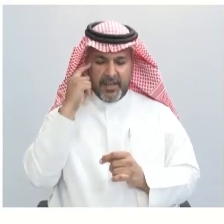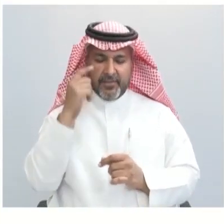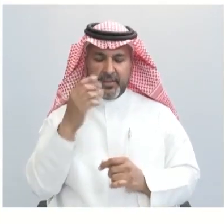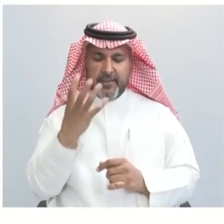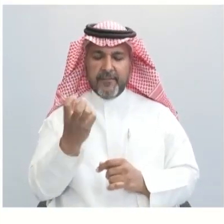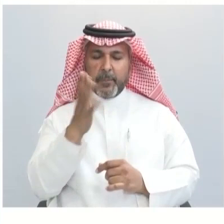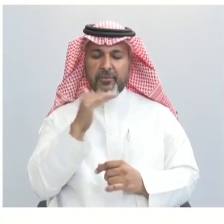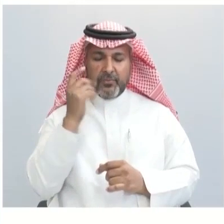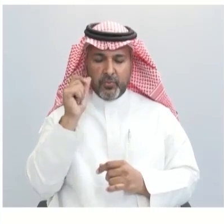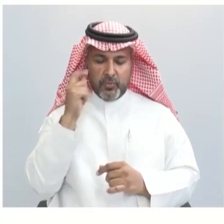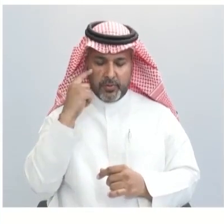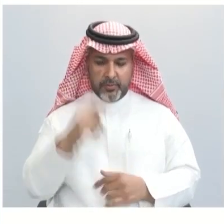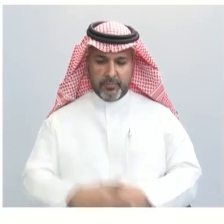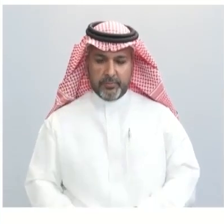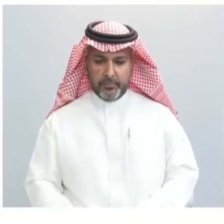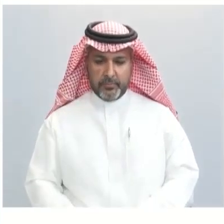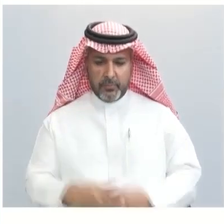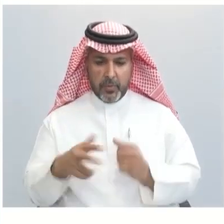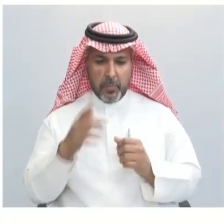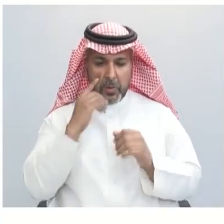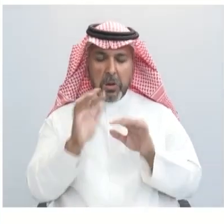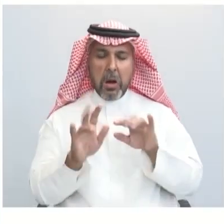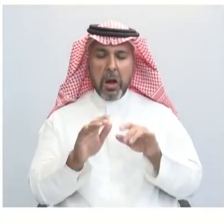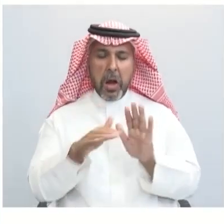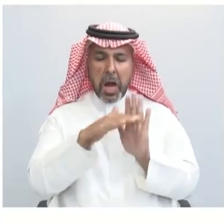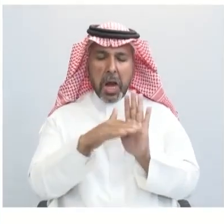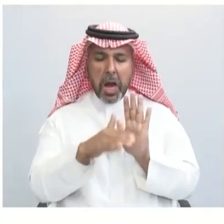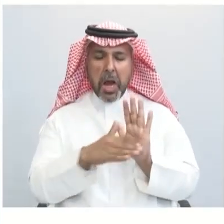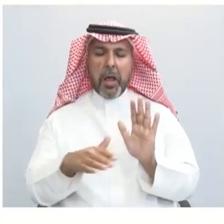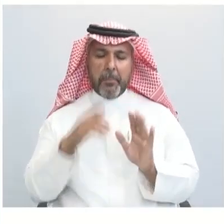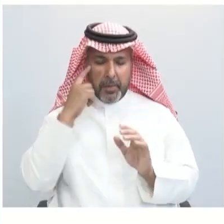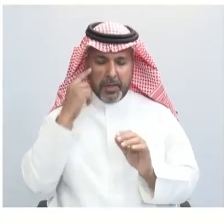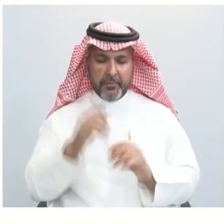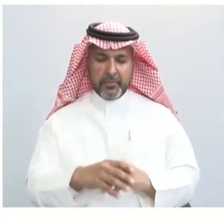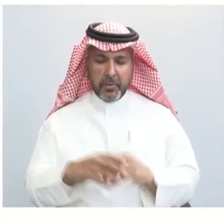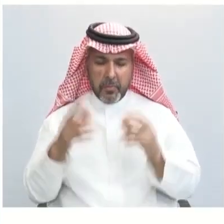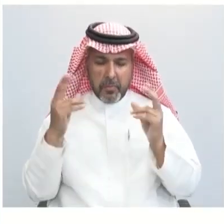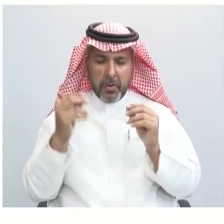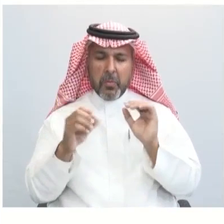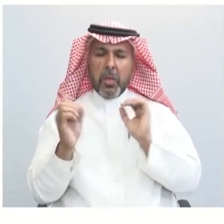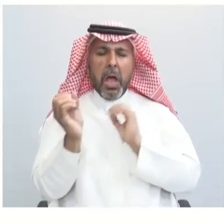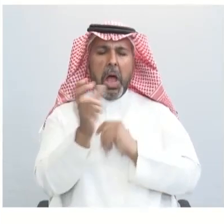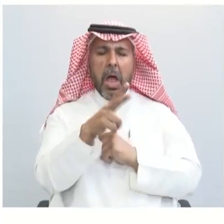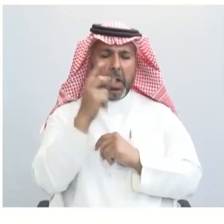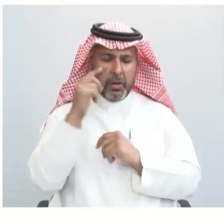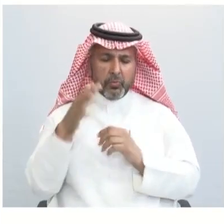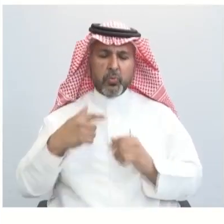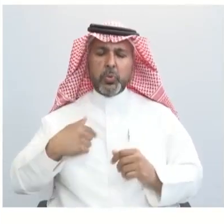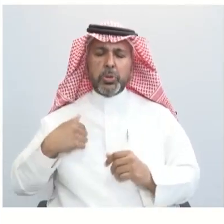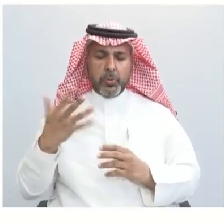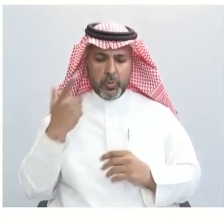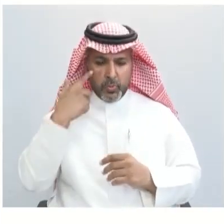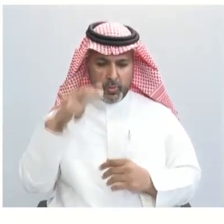بعد ذلك نقوم بتعبئة البيانات الفيرست نيم واللاست نيم والبزنس نيم، هنا اخترنا اسم مهرجان